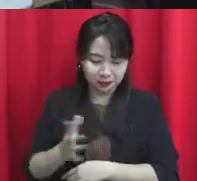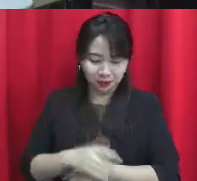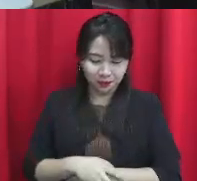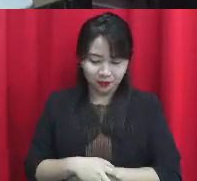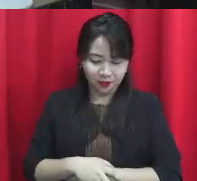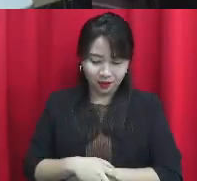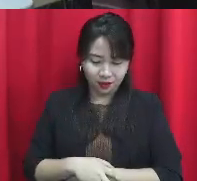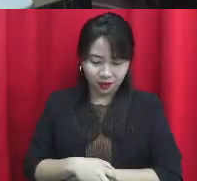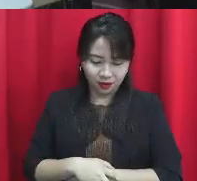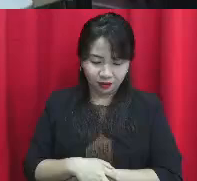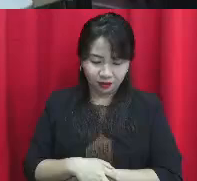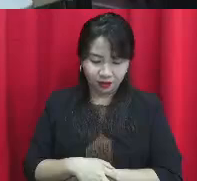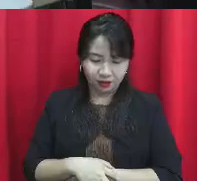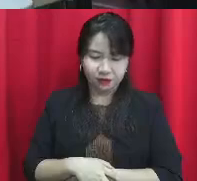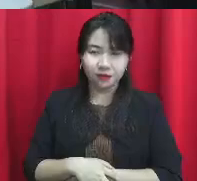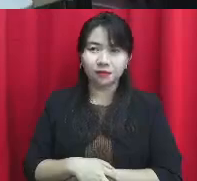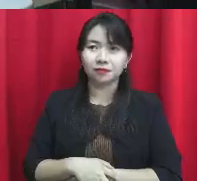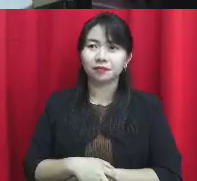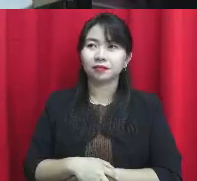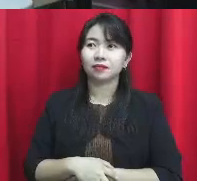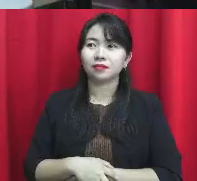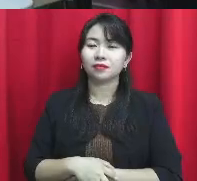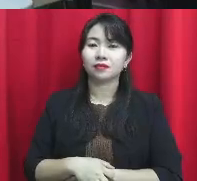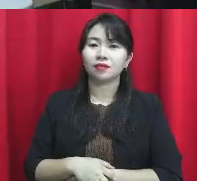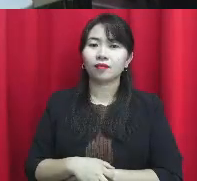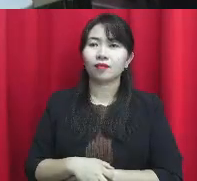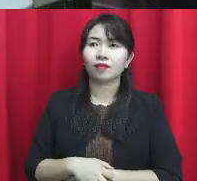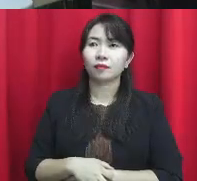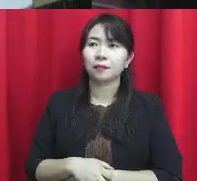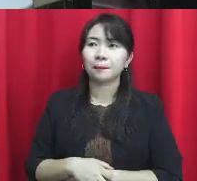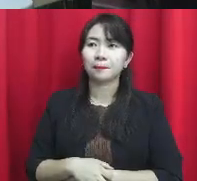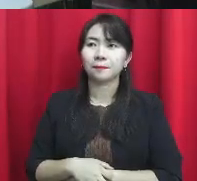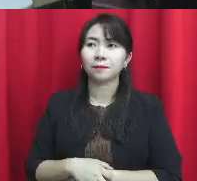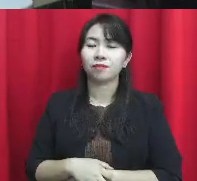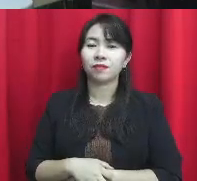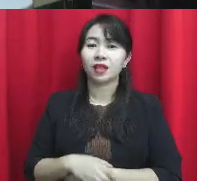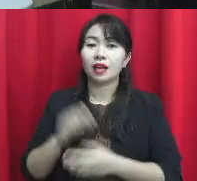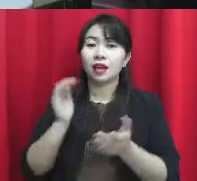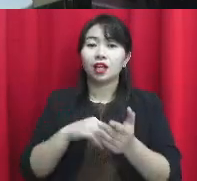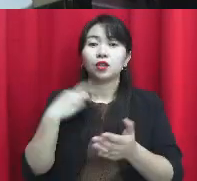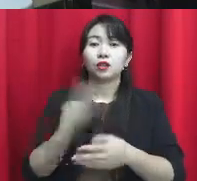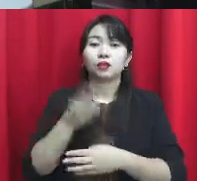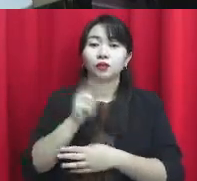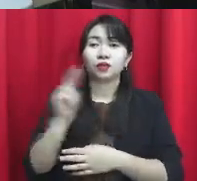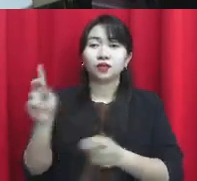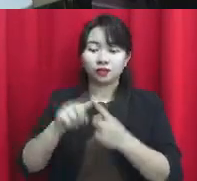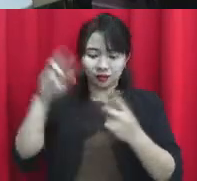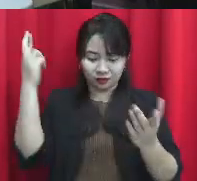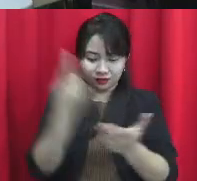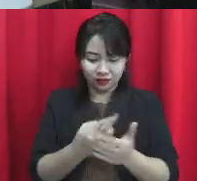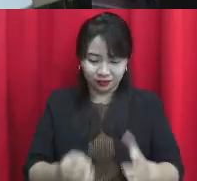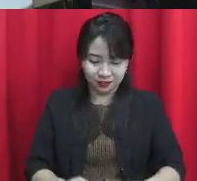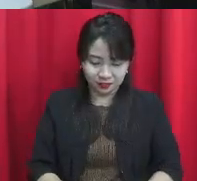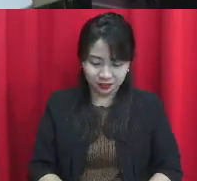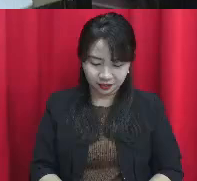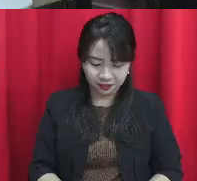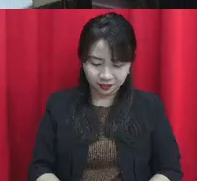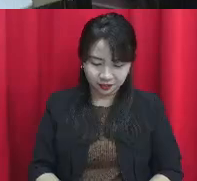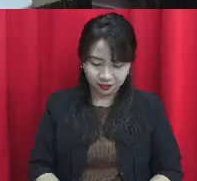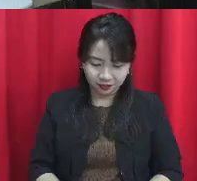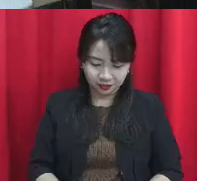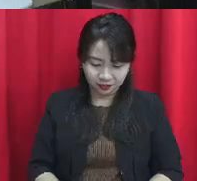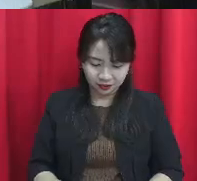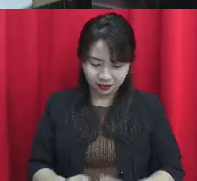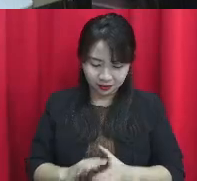kung anong Burden Meron yung Pastor po natin para sa mga dapat na maabot na kabataan and even sa mga adults Kaya nga This coming